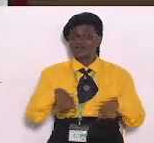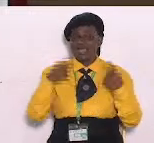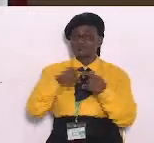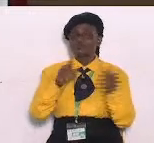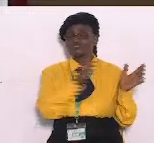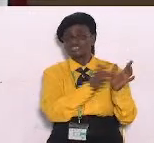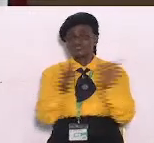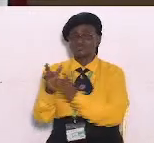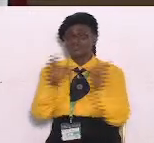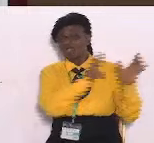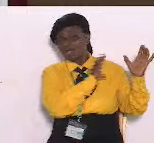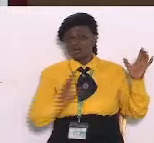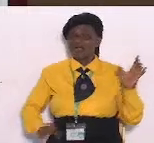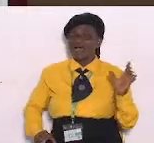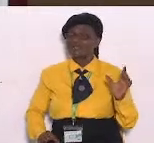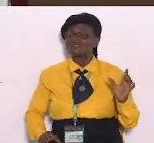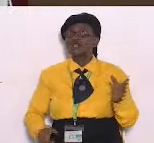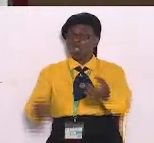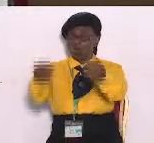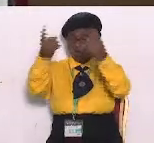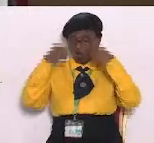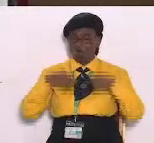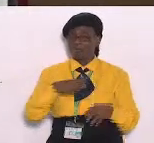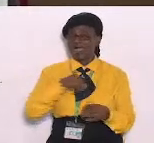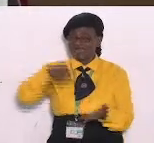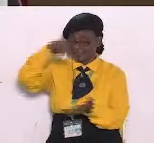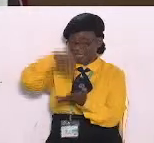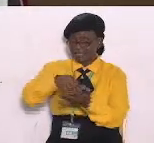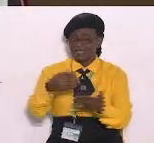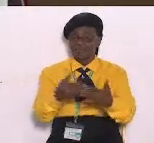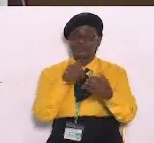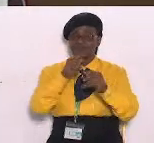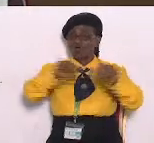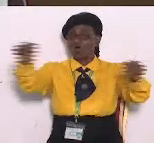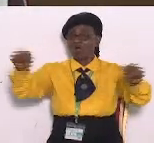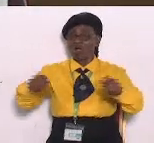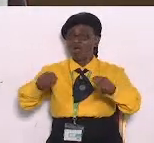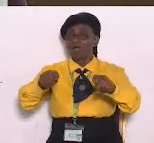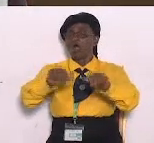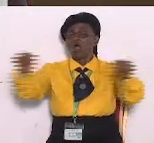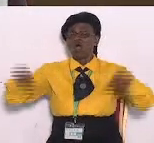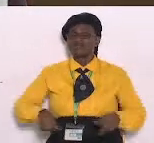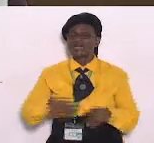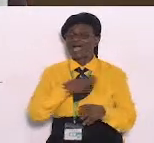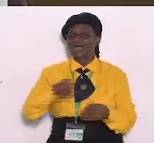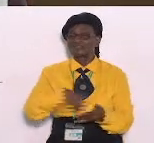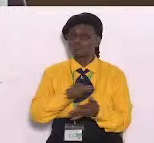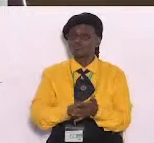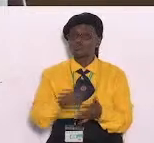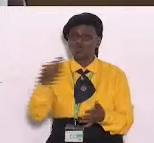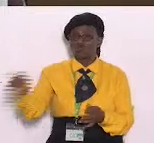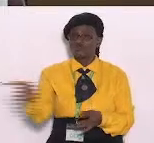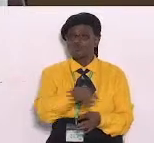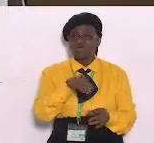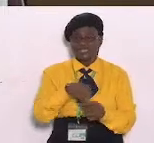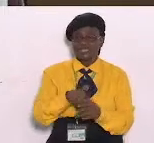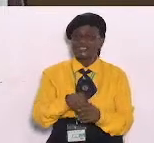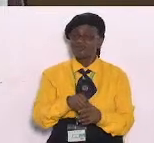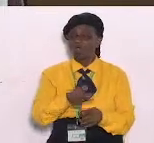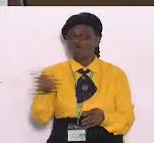votre vie à Jésus je veux compter maintenant et que vous courez vers